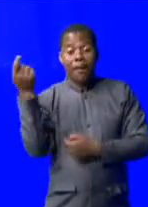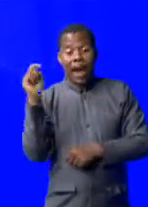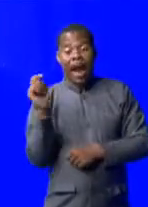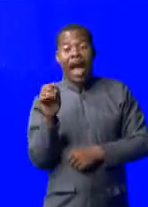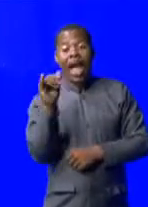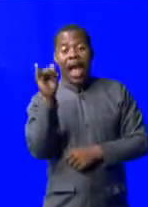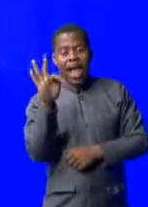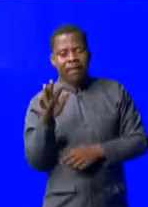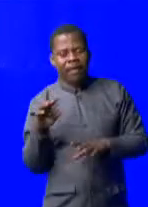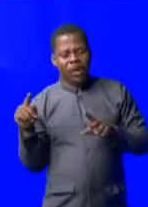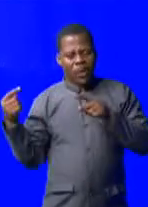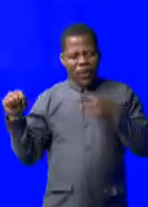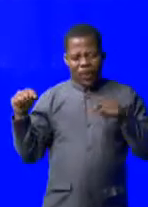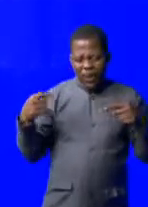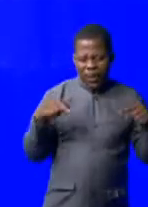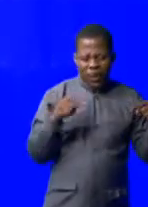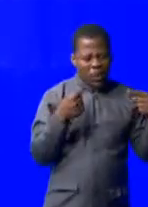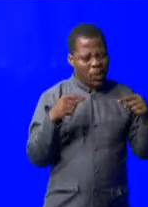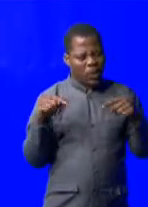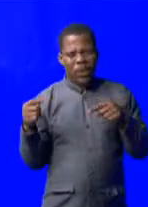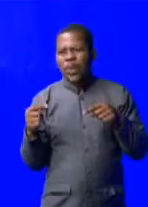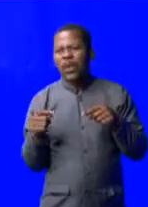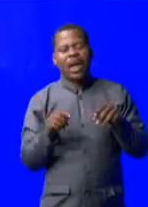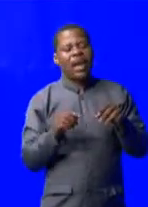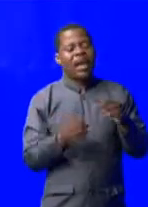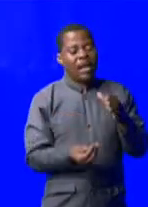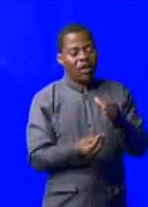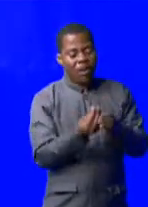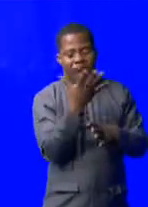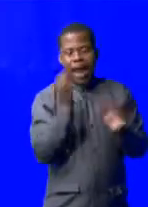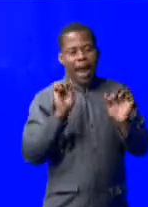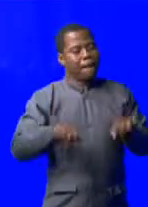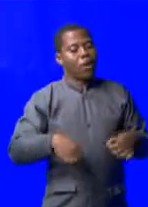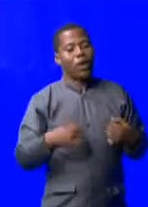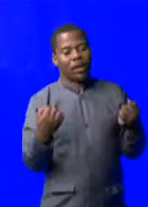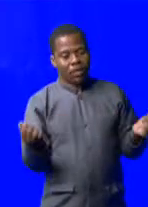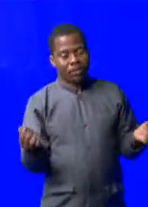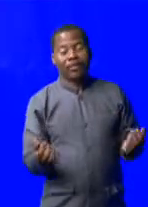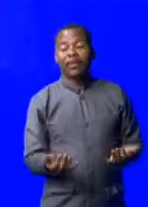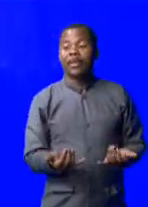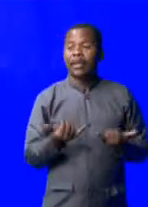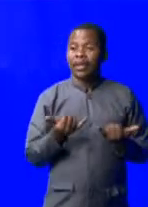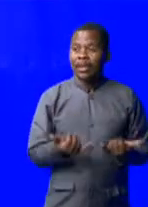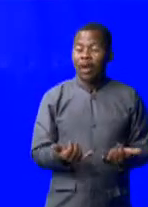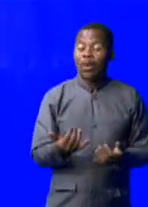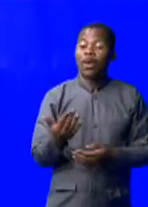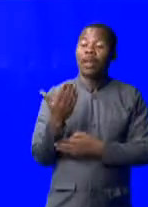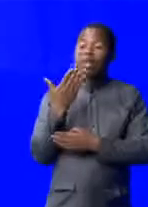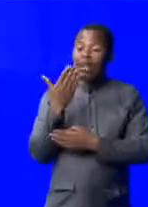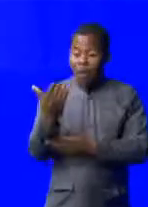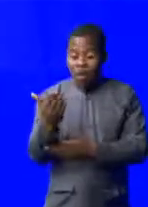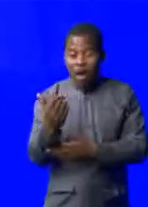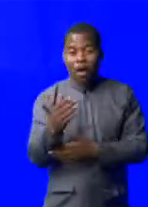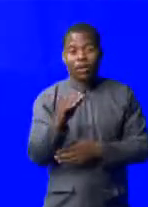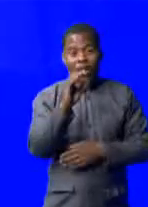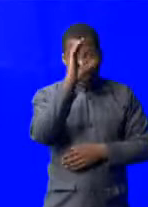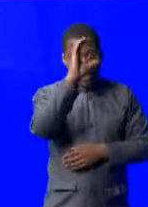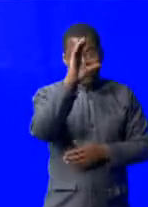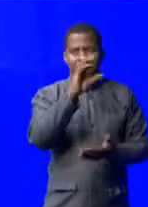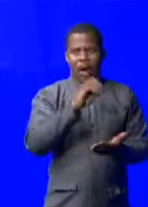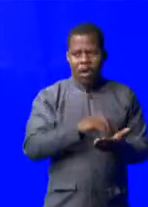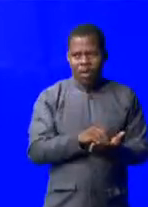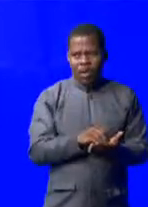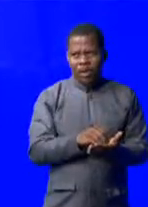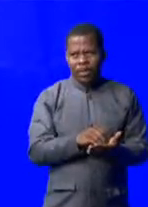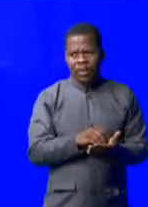kokwil dibhila kuyadvonsiswana lomnye ubheka le nale silo sikhulu sasibonge silo sikhulu ukuthi boshifu babusekile silo sikhulu lokunye